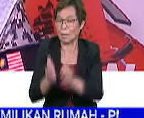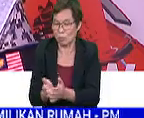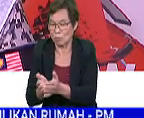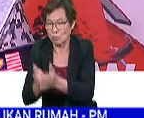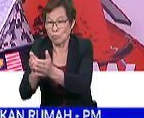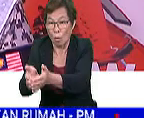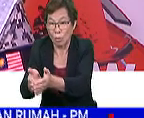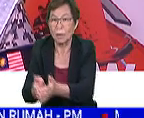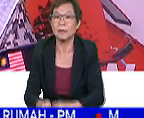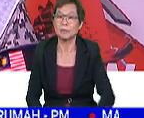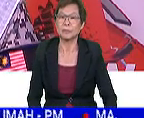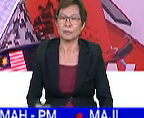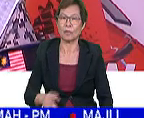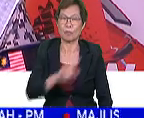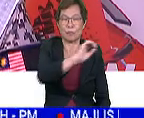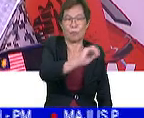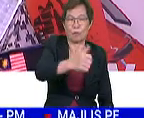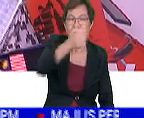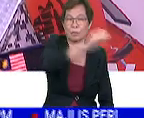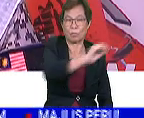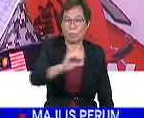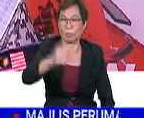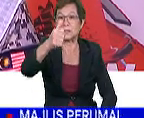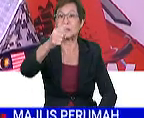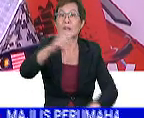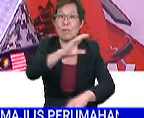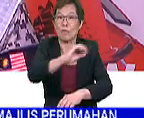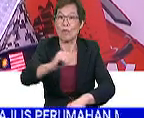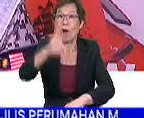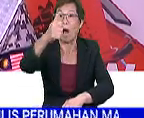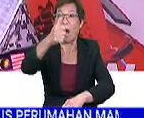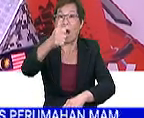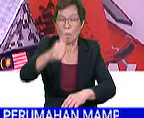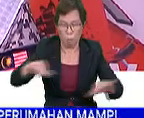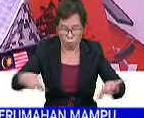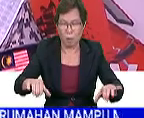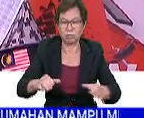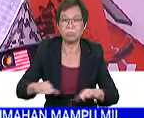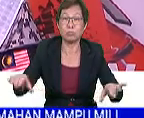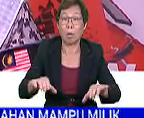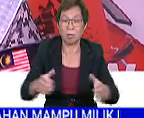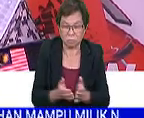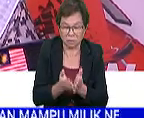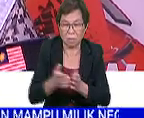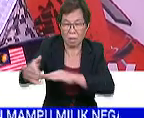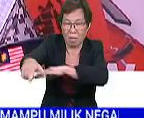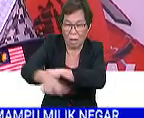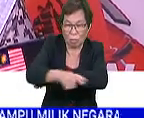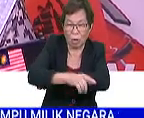kalinya yang kita laksanakan hari ulang tahun ini di laut yang akan melibatkan kita